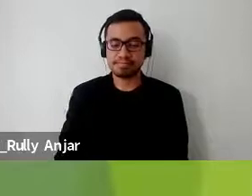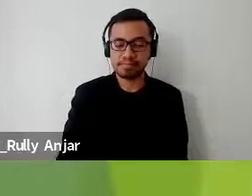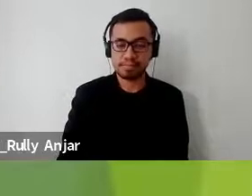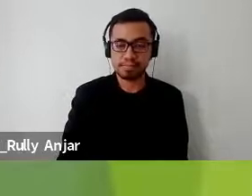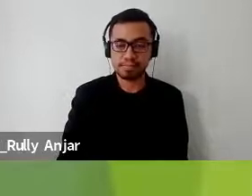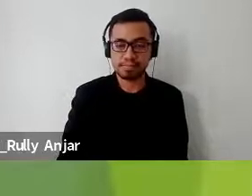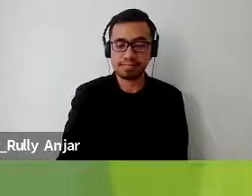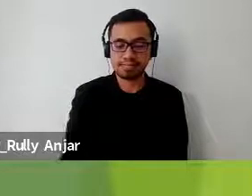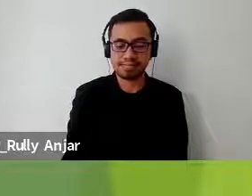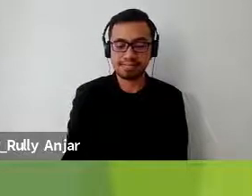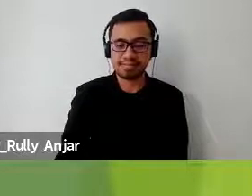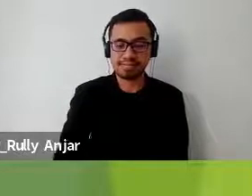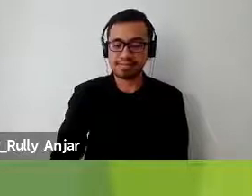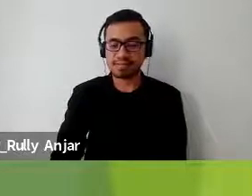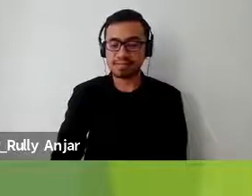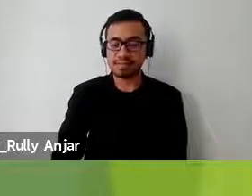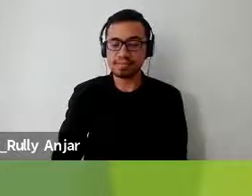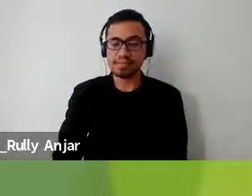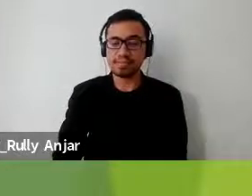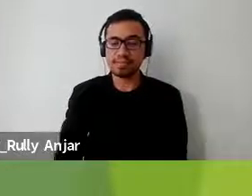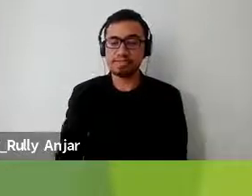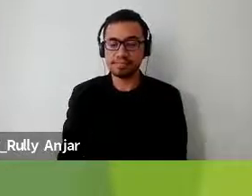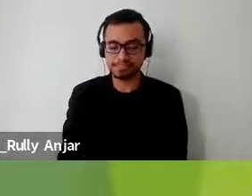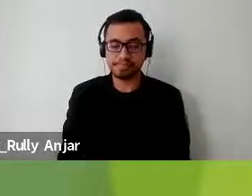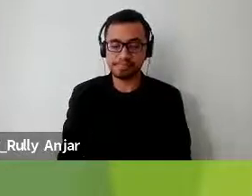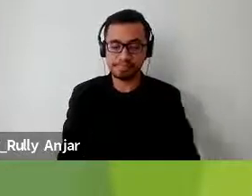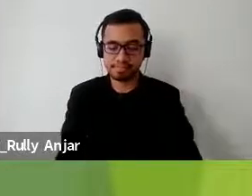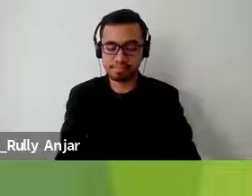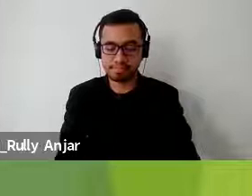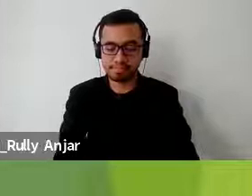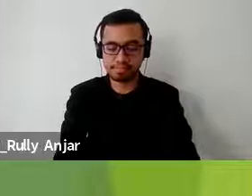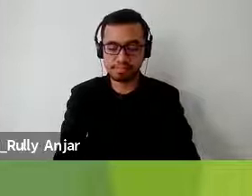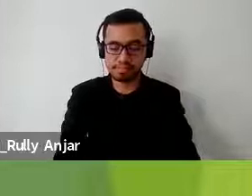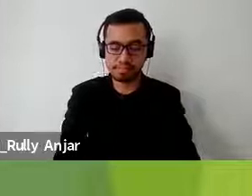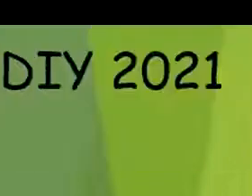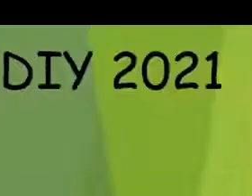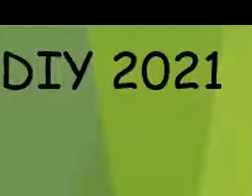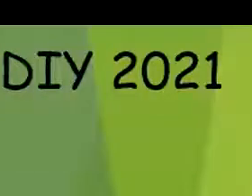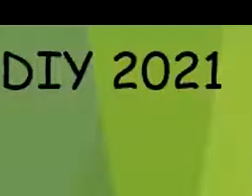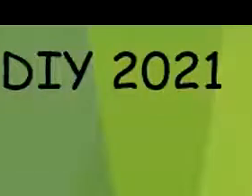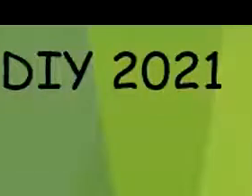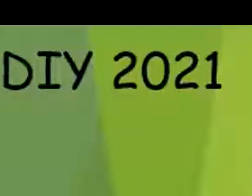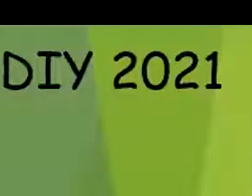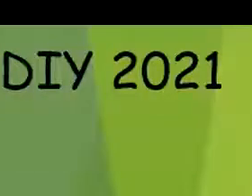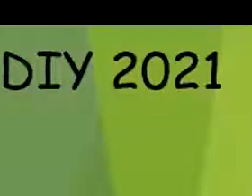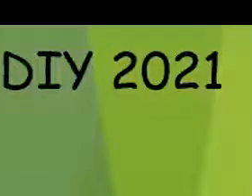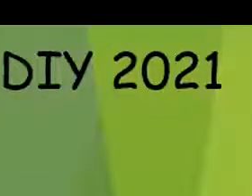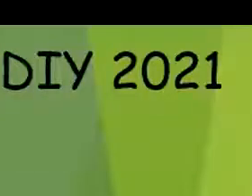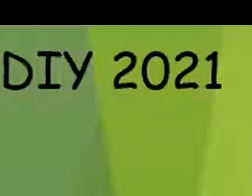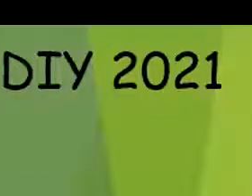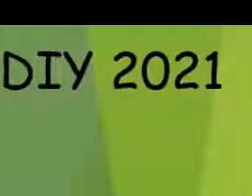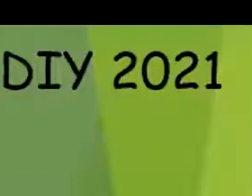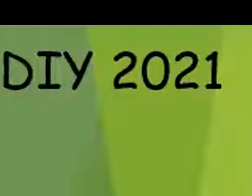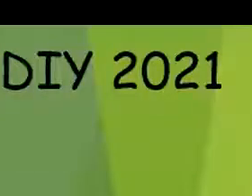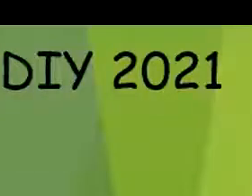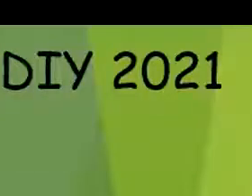perlu kami sampaikan bahwa tentunya dari aspek perencanaan, kita harus sesuaikan tema kita. Jadi